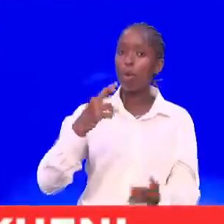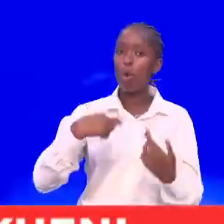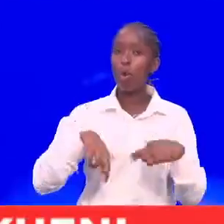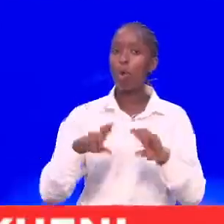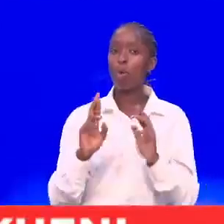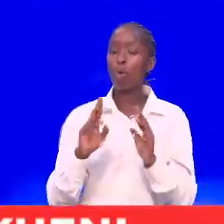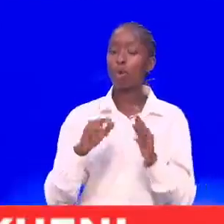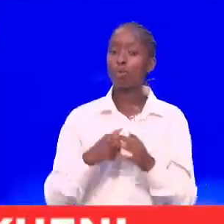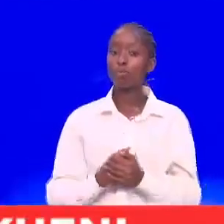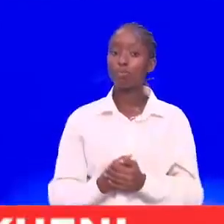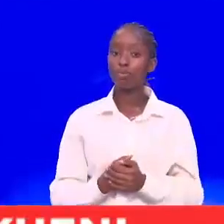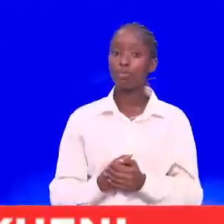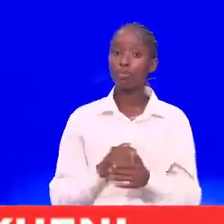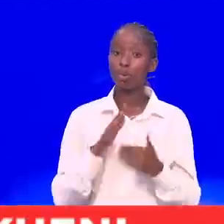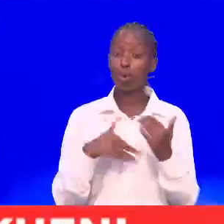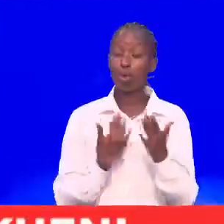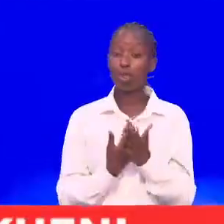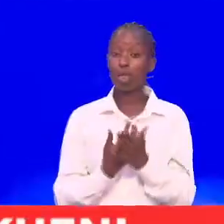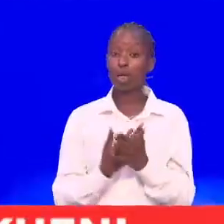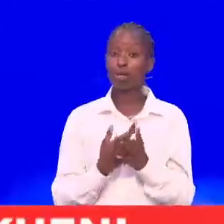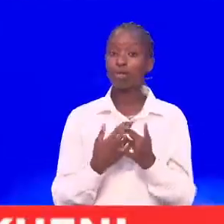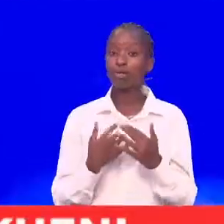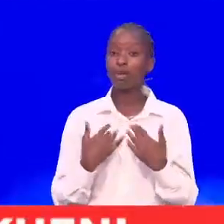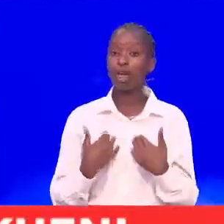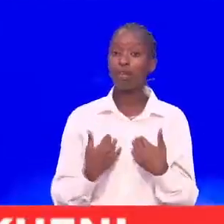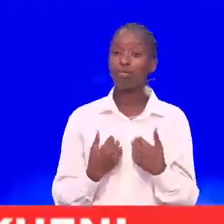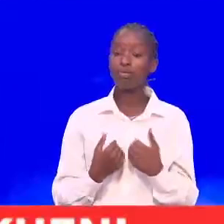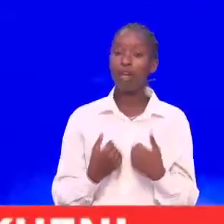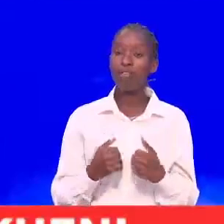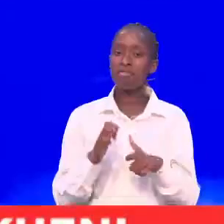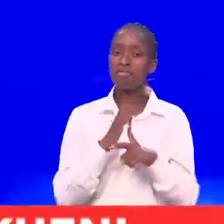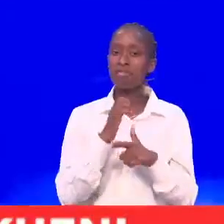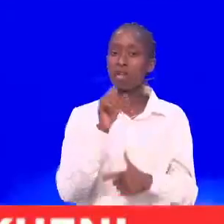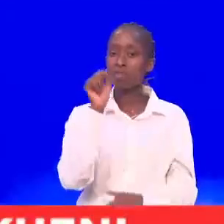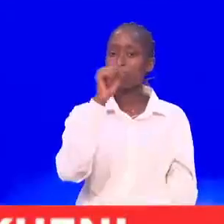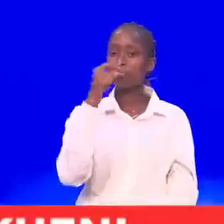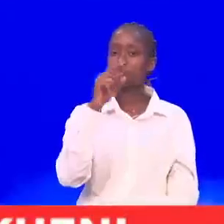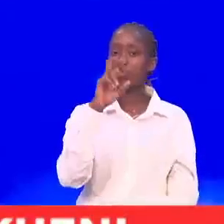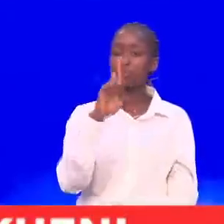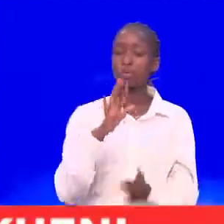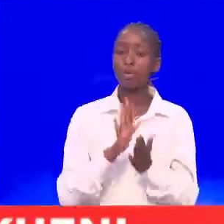na hiyo. Hiyo yote ni changamoto. Tuko na SGR yetu na mambo